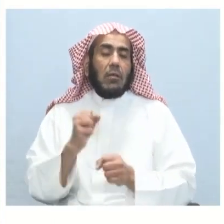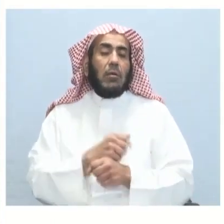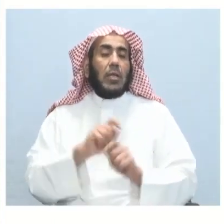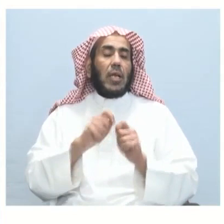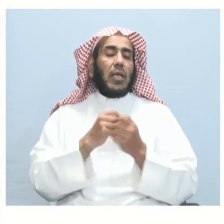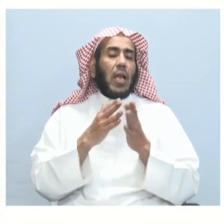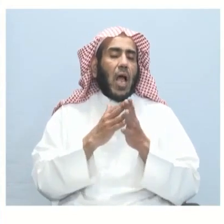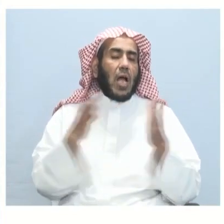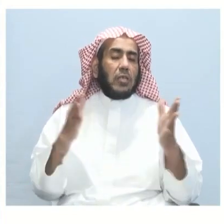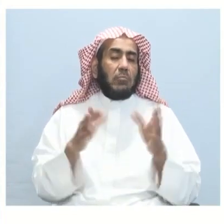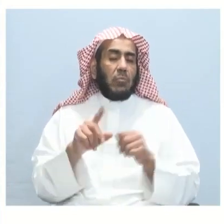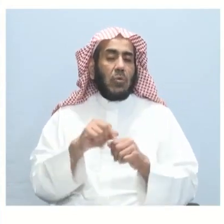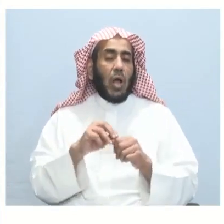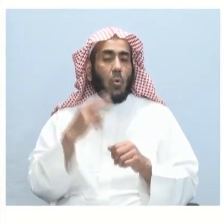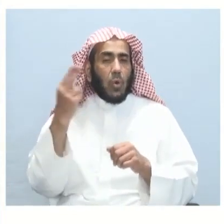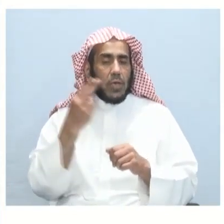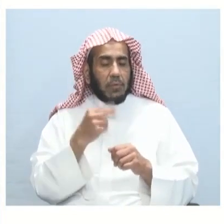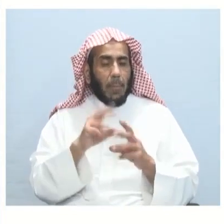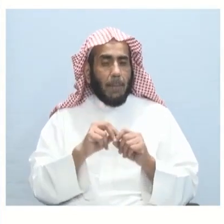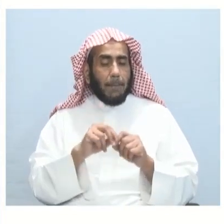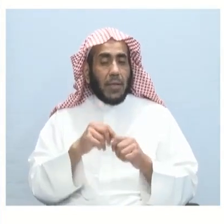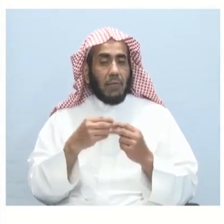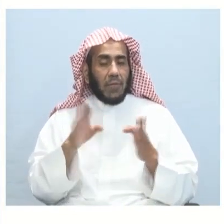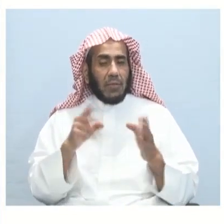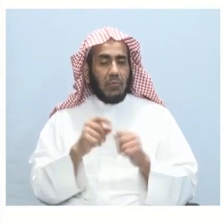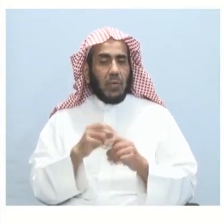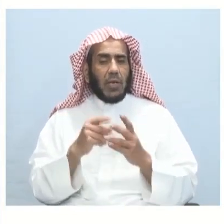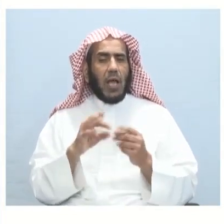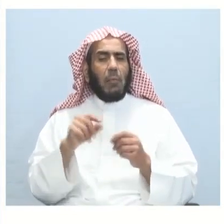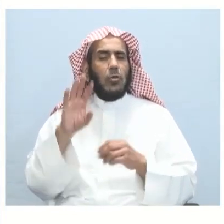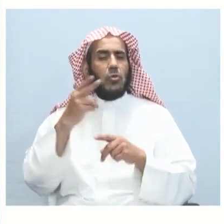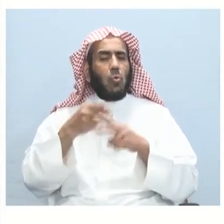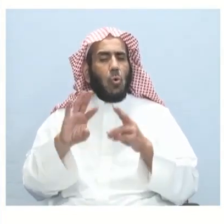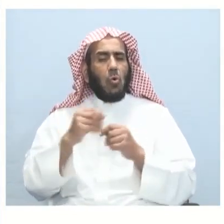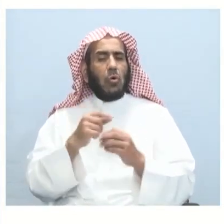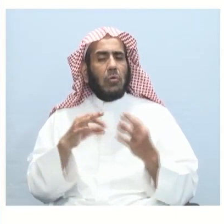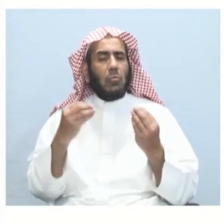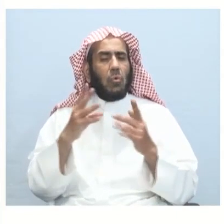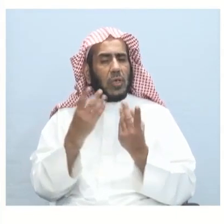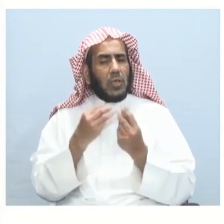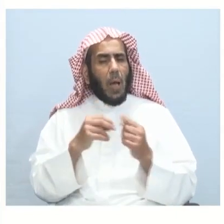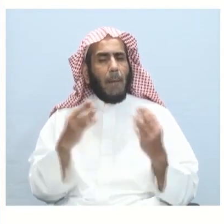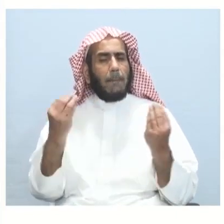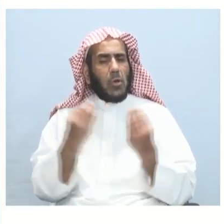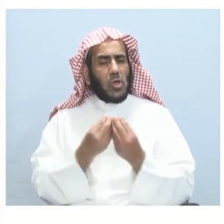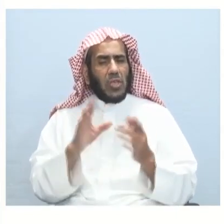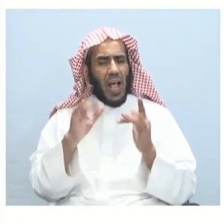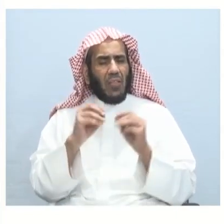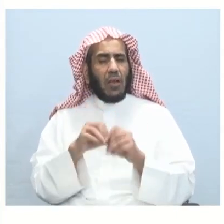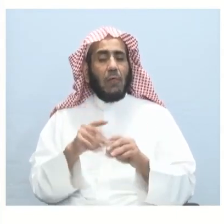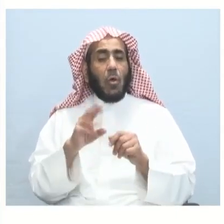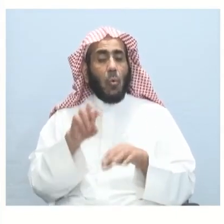حجم المخطط او الرسم البياني بعد فتح المصنف في برنامج مايكروسوفت اكسل وفي ورقه العمل